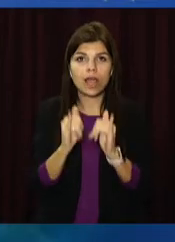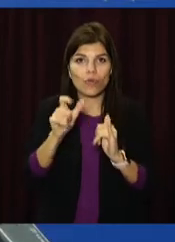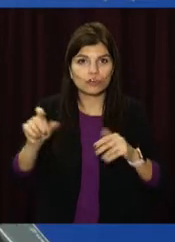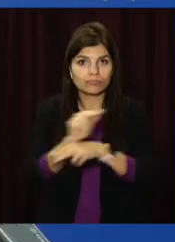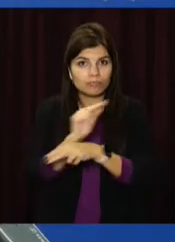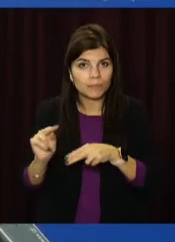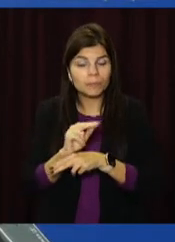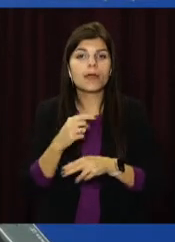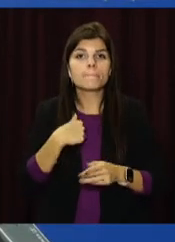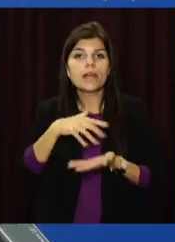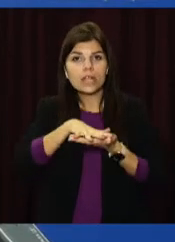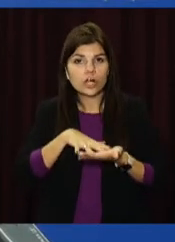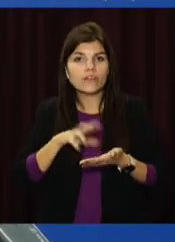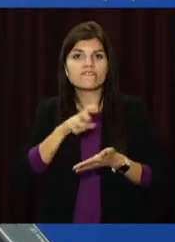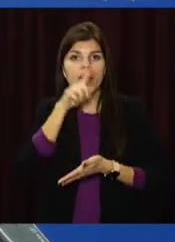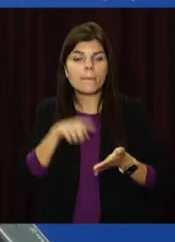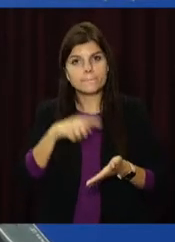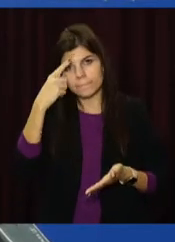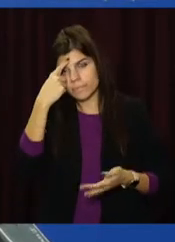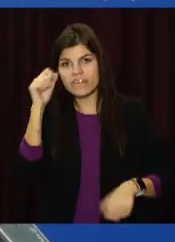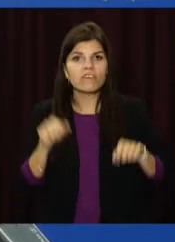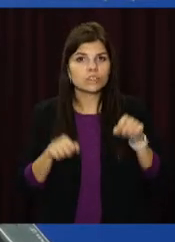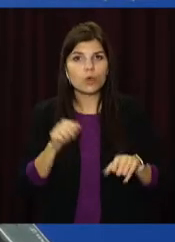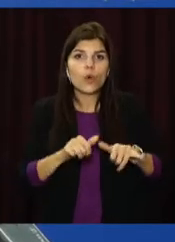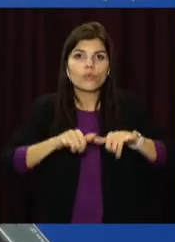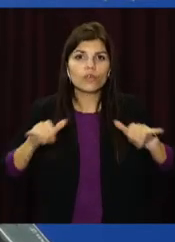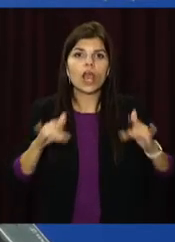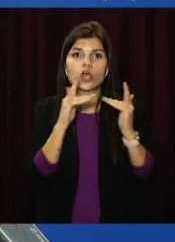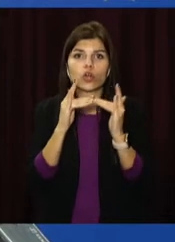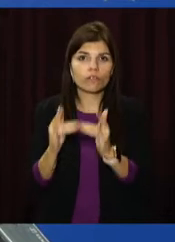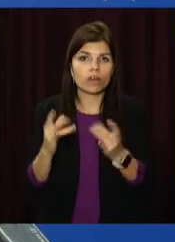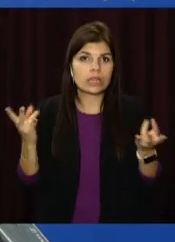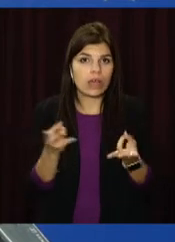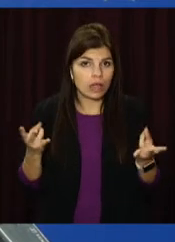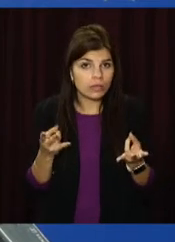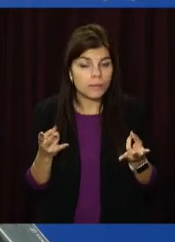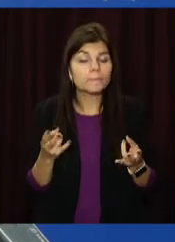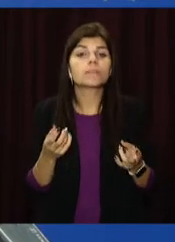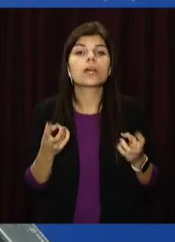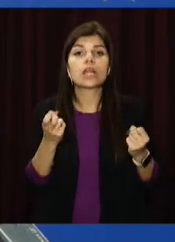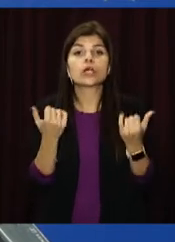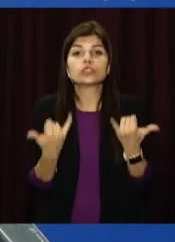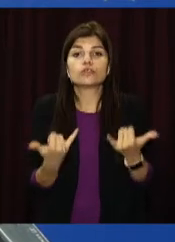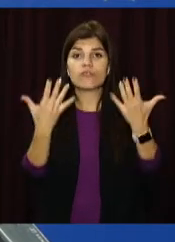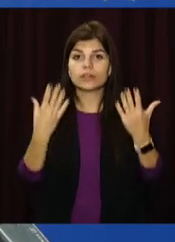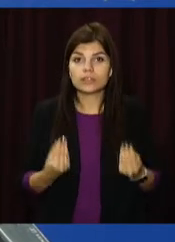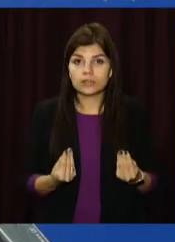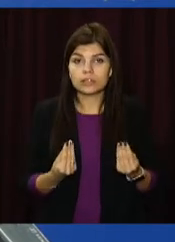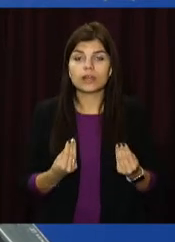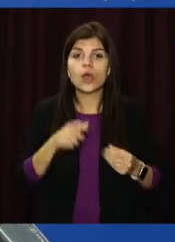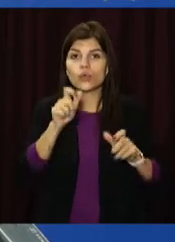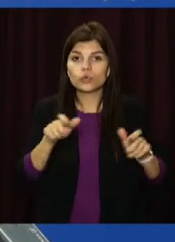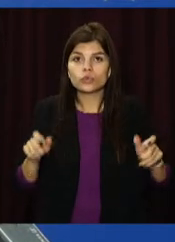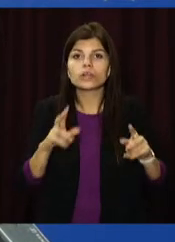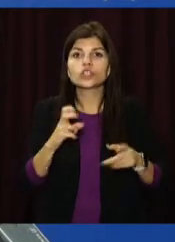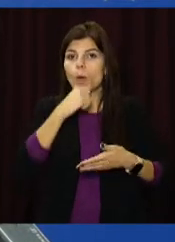ми працюємо далі над питанням щодо можливості збільшення ліжкового фонду. На сьогоднішній день